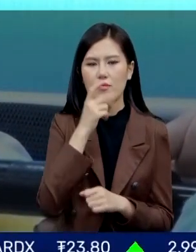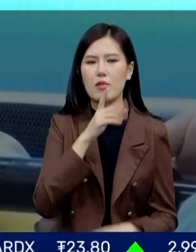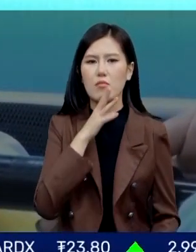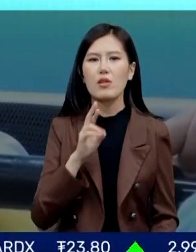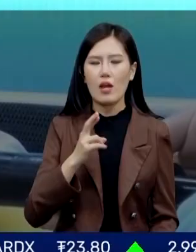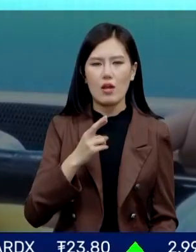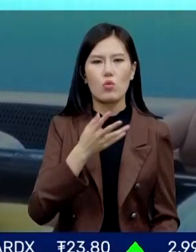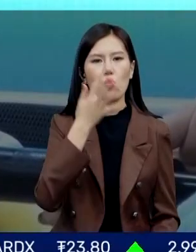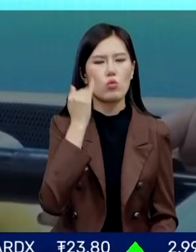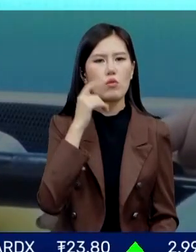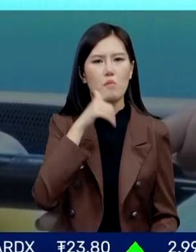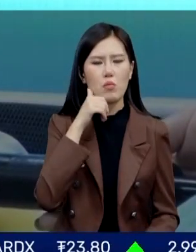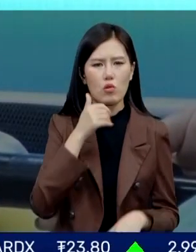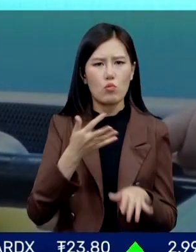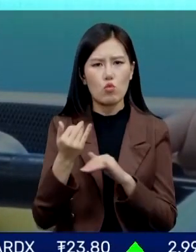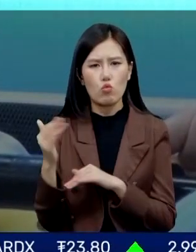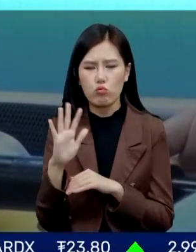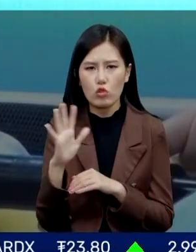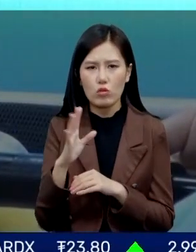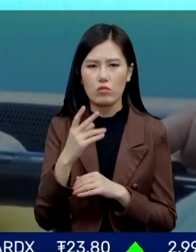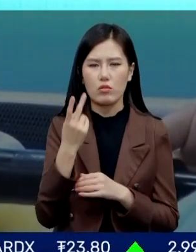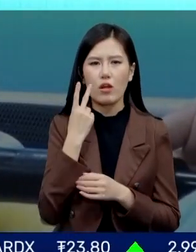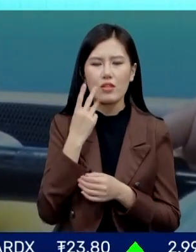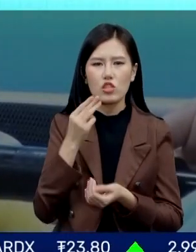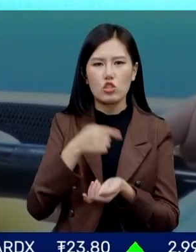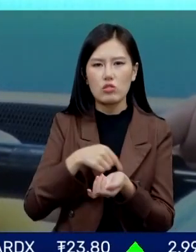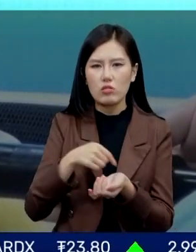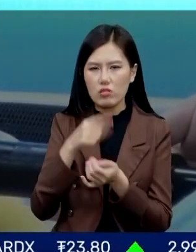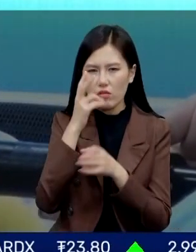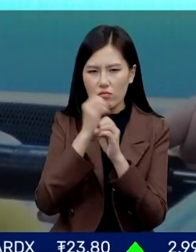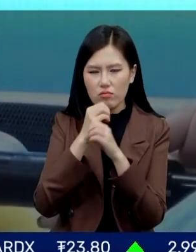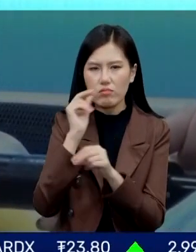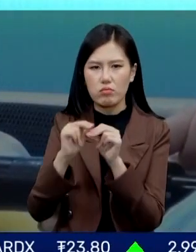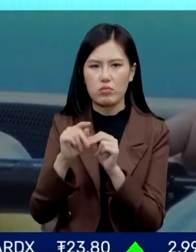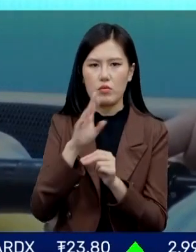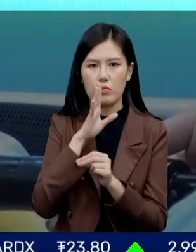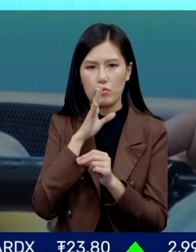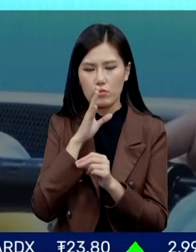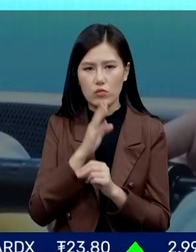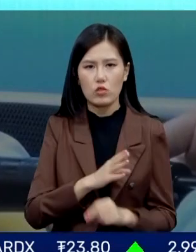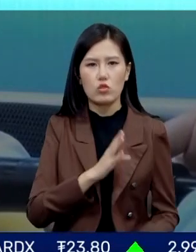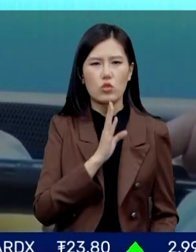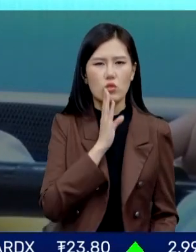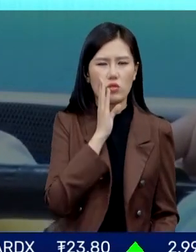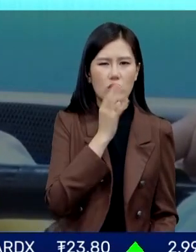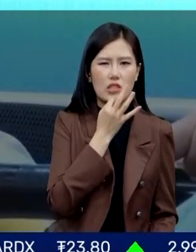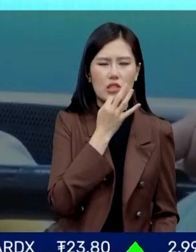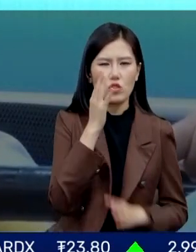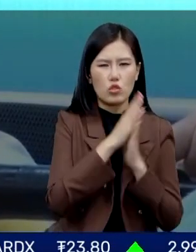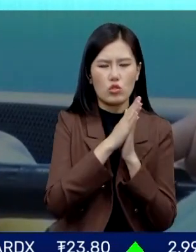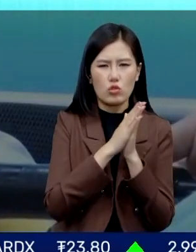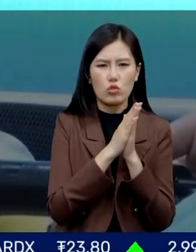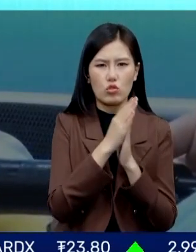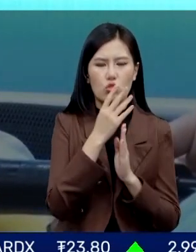ойрын хугацаанд одоо шинжилгээ хийгээд илрүүлэх за өглөө бид нэр 2 цагт авсан шинжилгээгээр бол хүүхдүүдийн амин